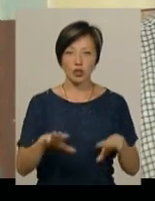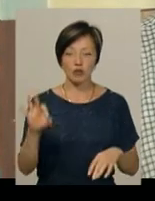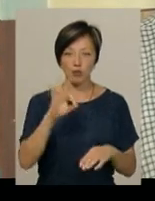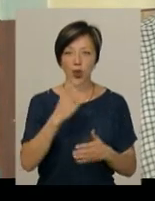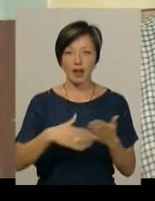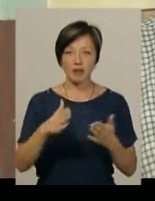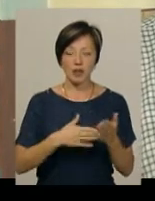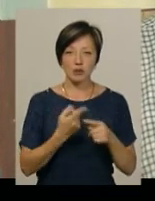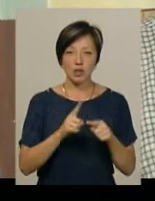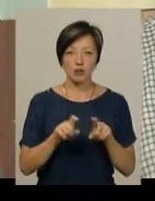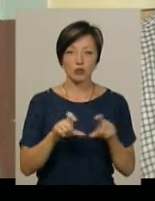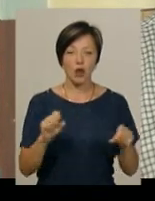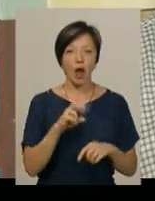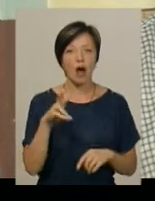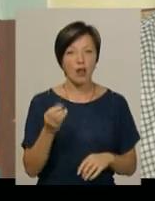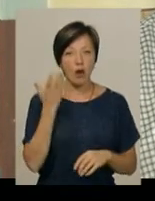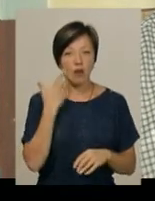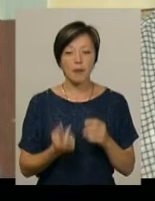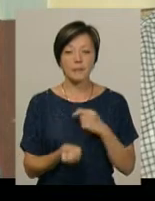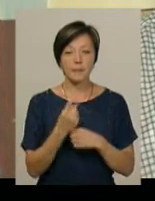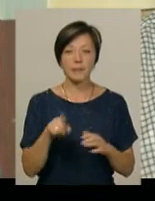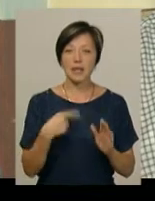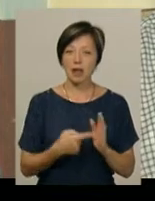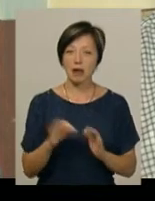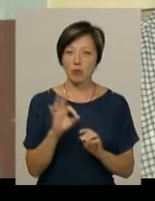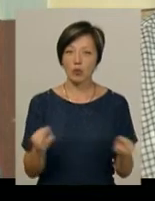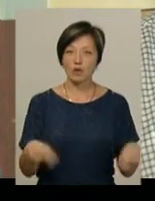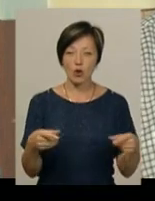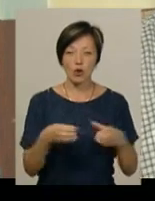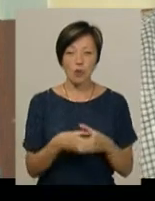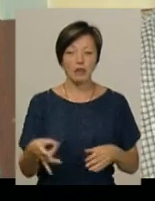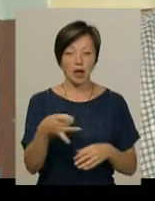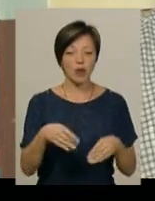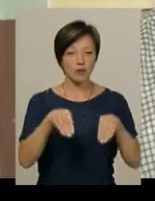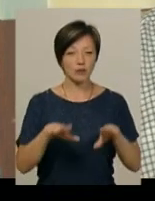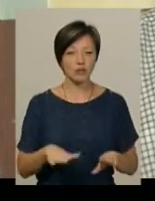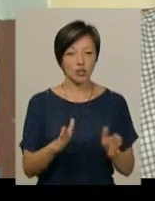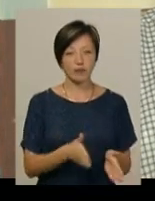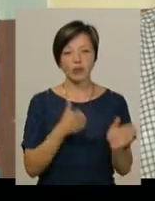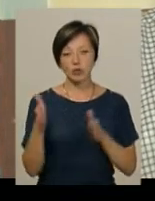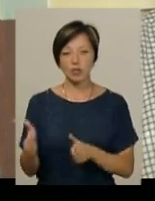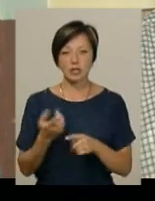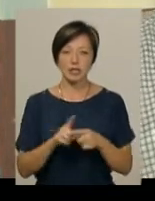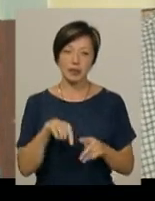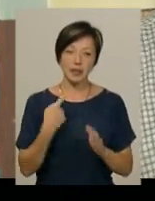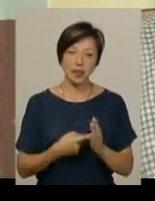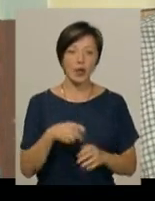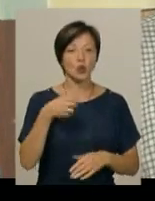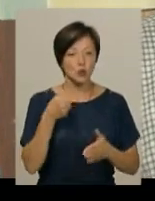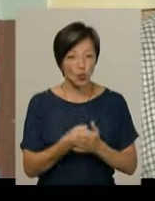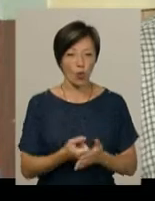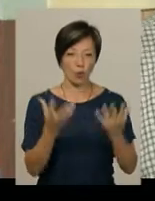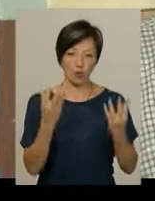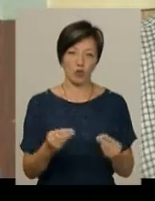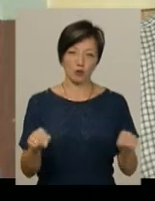ліквідацію даної школи, але коли стало питання про утворення громади, район вирішив відложити це питання до